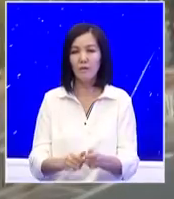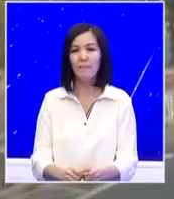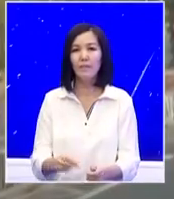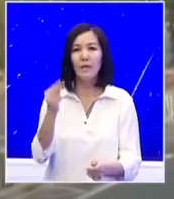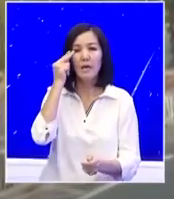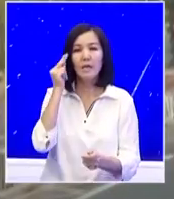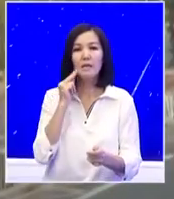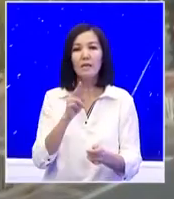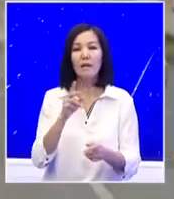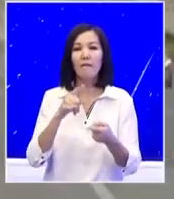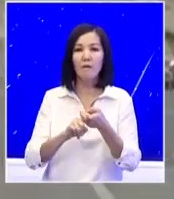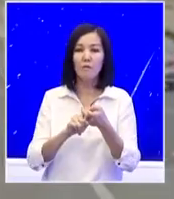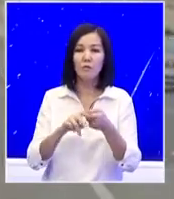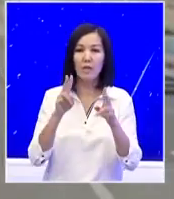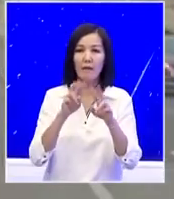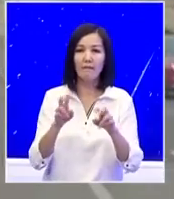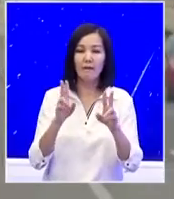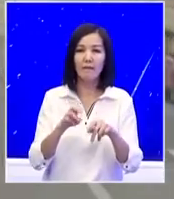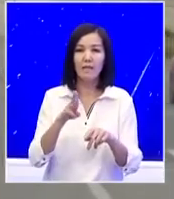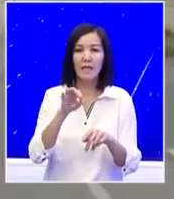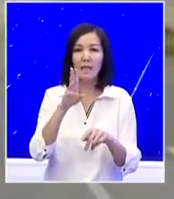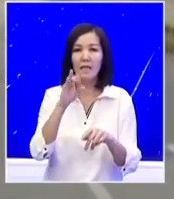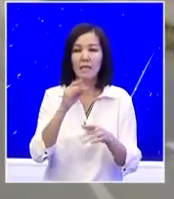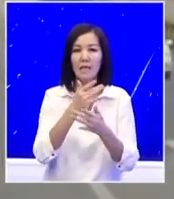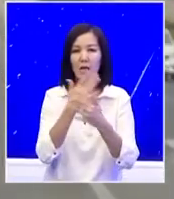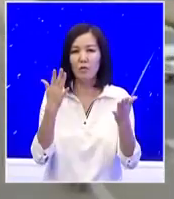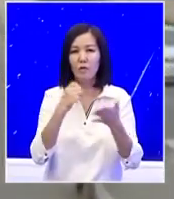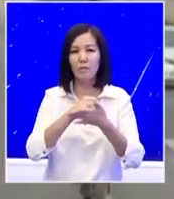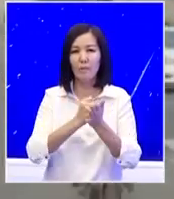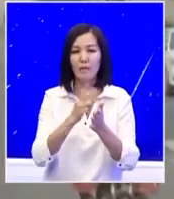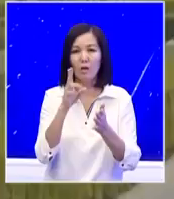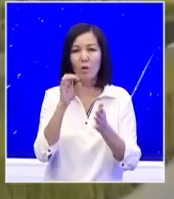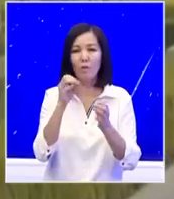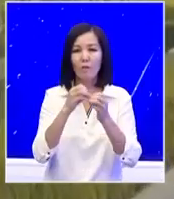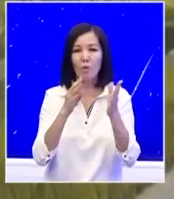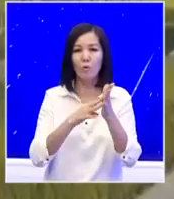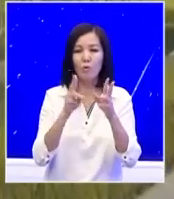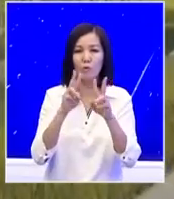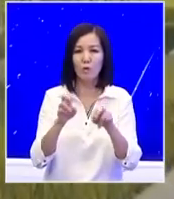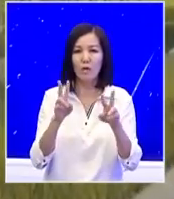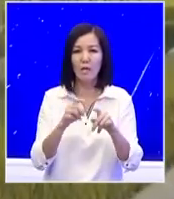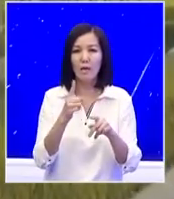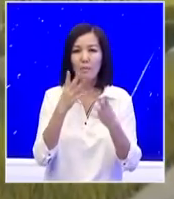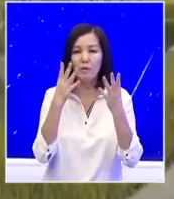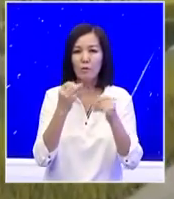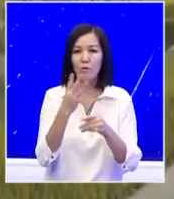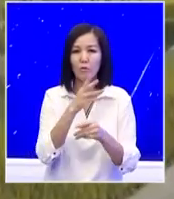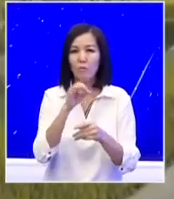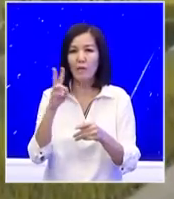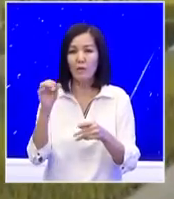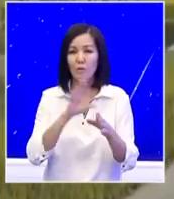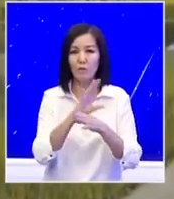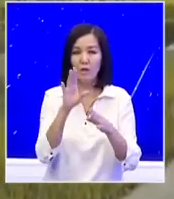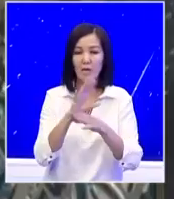Қытайда коронавирус белгілерін анықтайтын тесттің 25 түрі бекітілген. COVID-19 вирусын анықтайтын құрал күніне 4 миллионнан астам